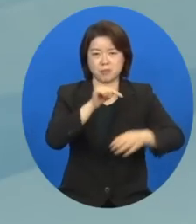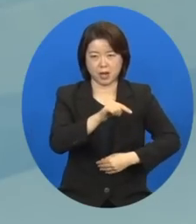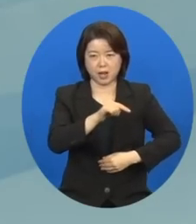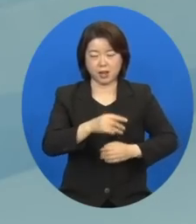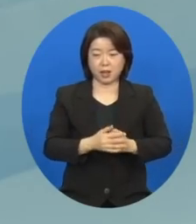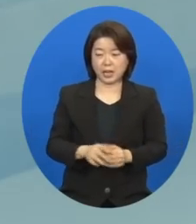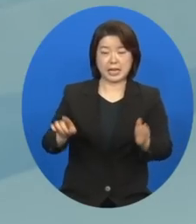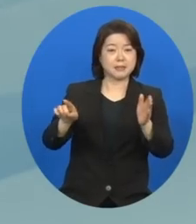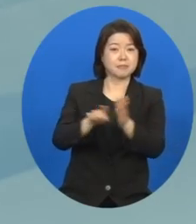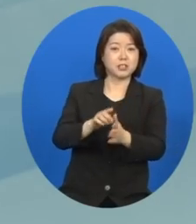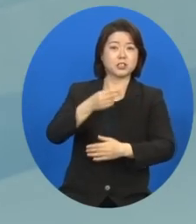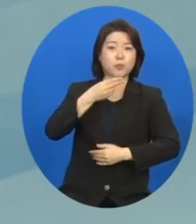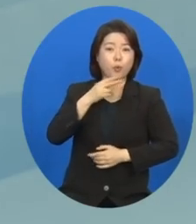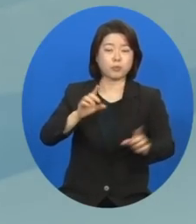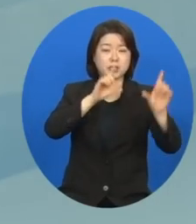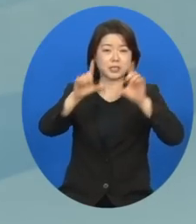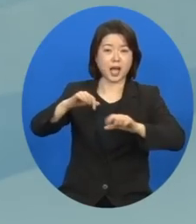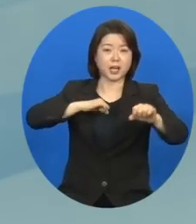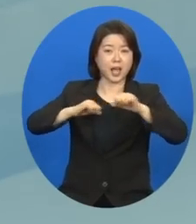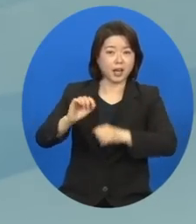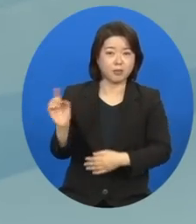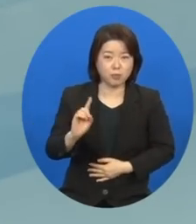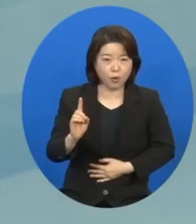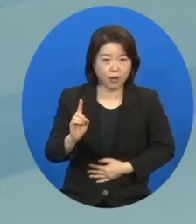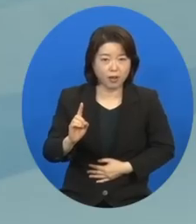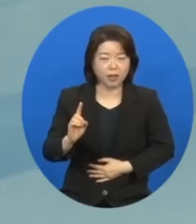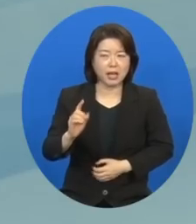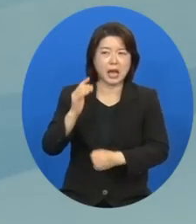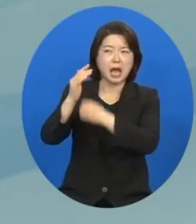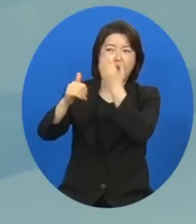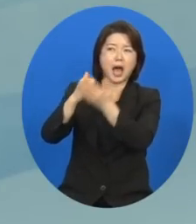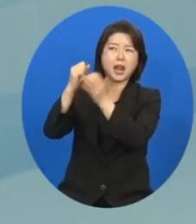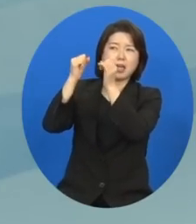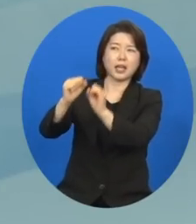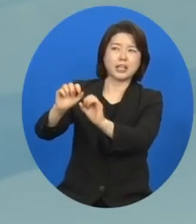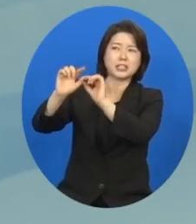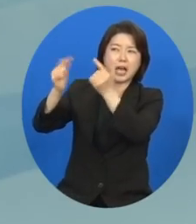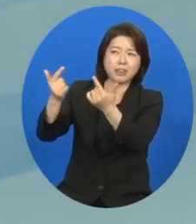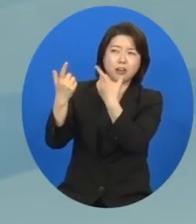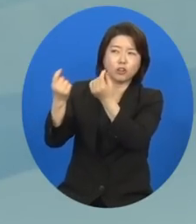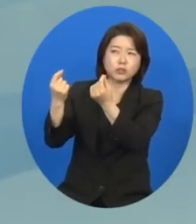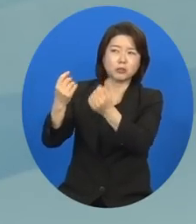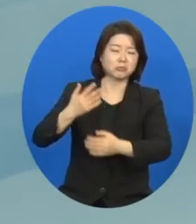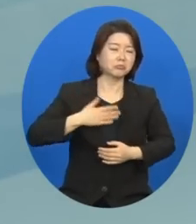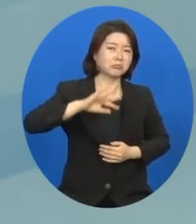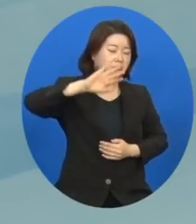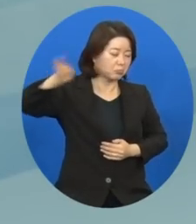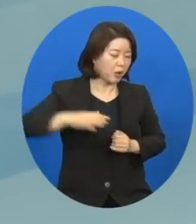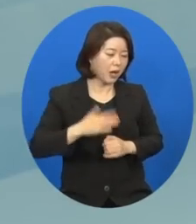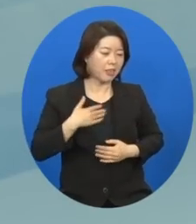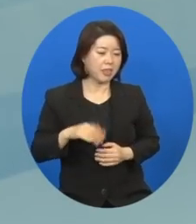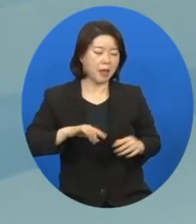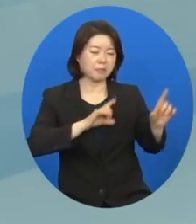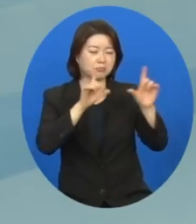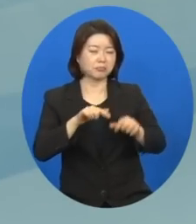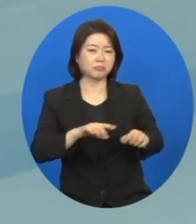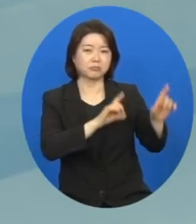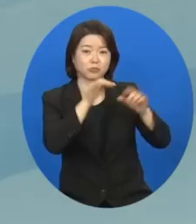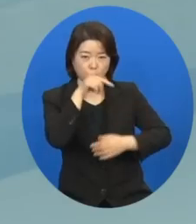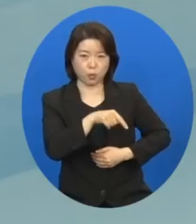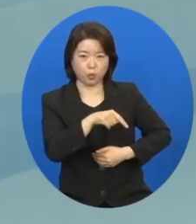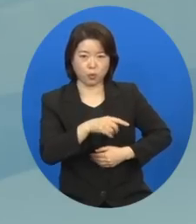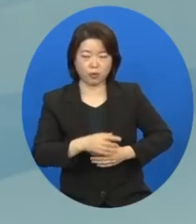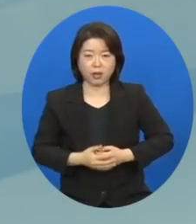삶은 무엇인가? 바로 하나님이 마치 안 계신 것처럼 사는 것입니다. 우리가 하나님을 믿는다고는 하지만